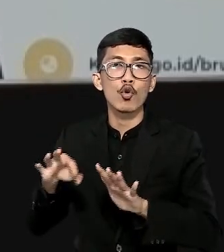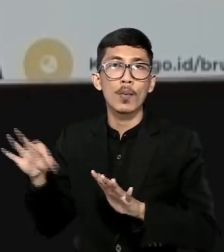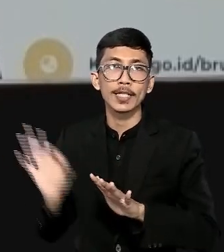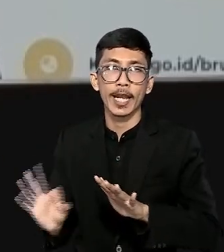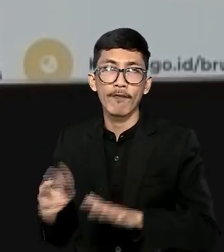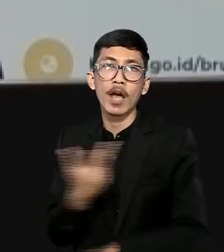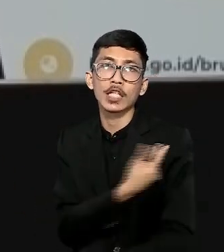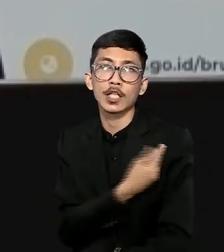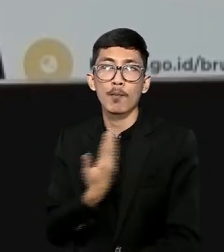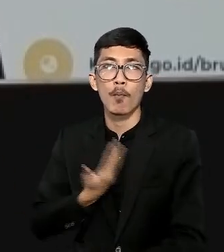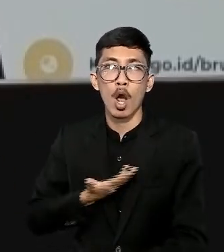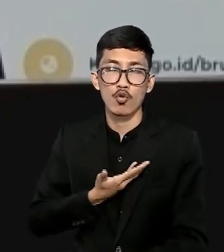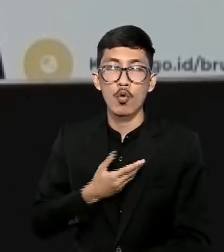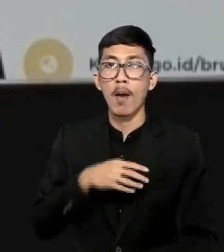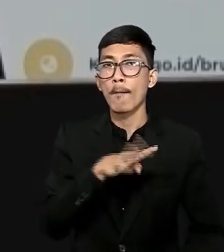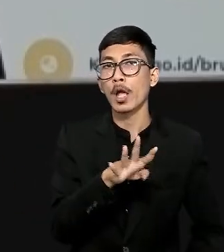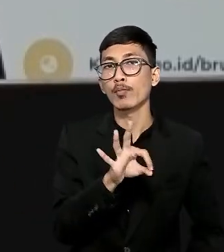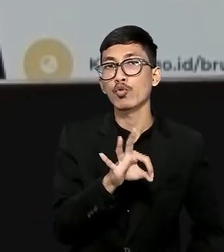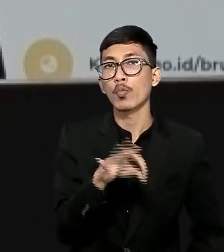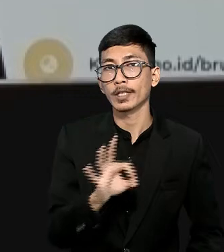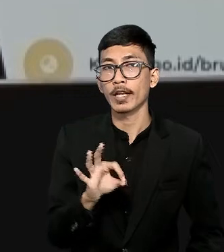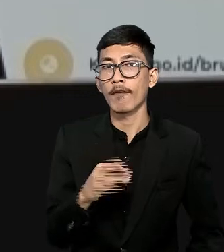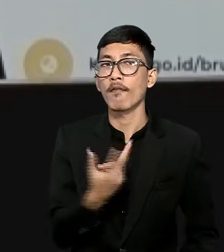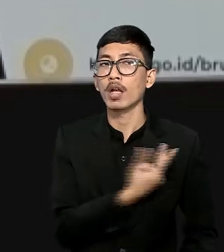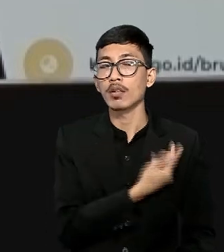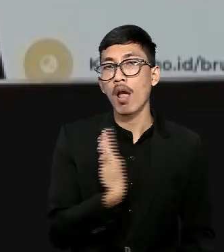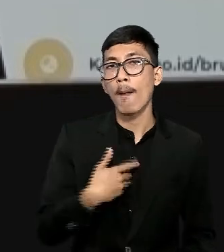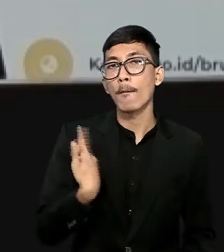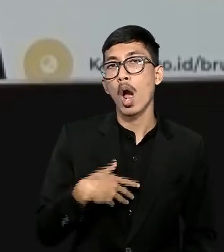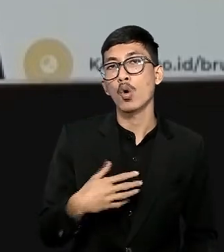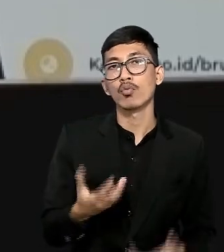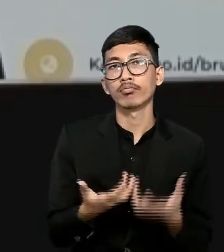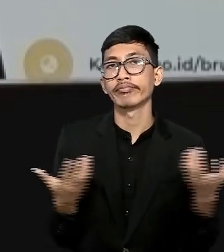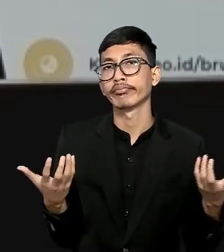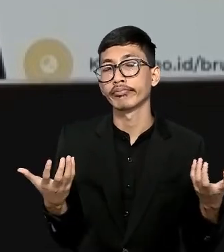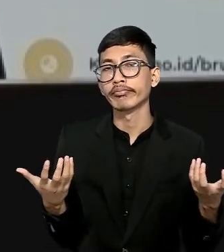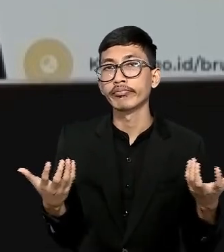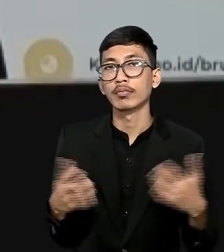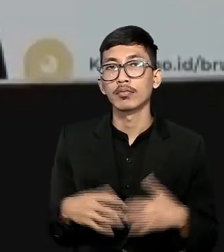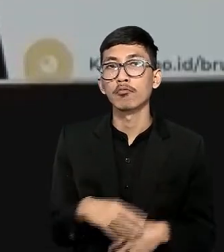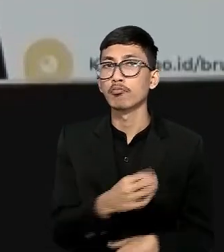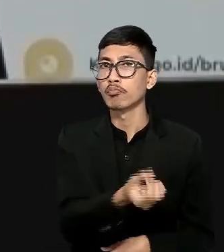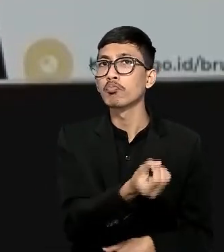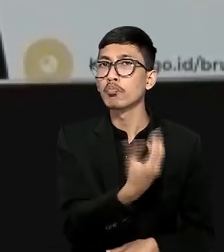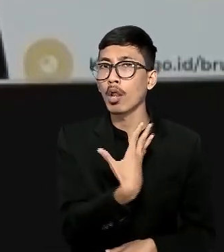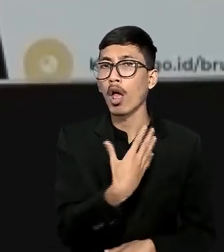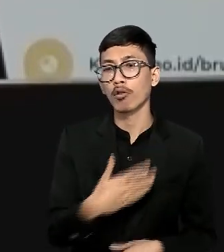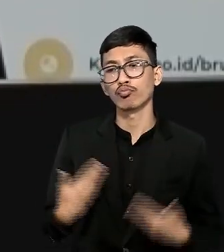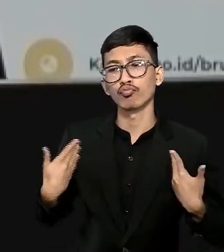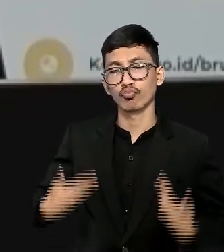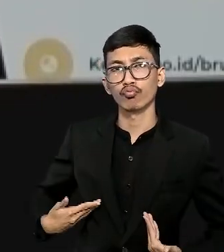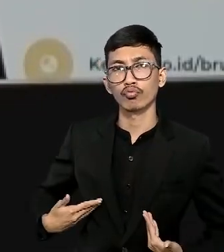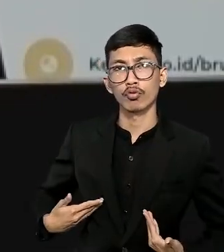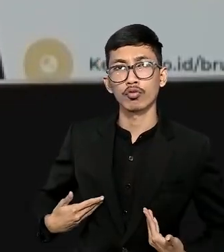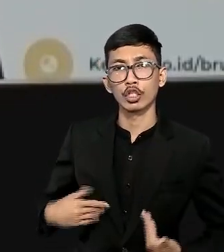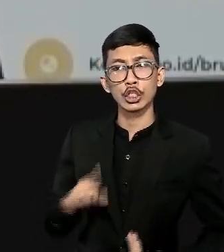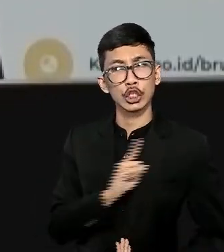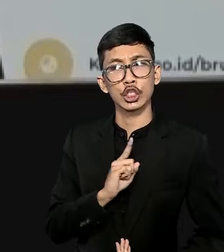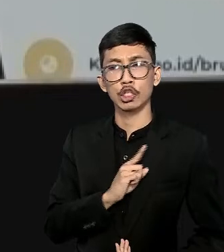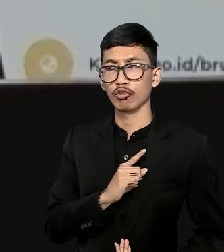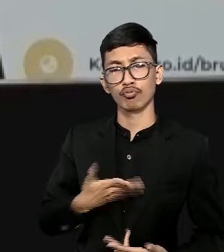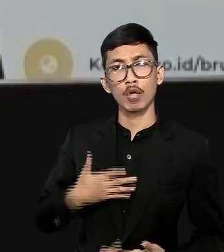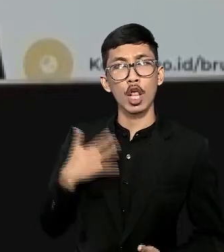ditaksir banyak banyak macamnya macamnya mahal mereka mengatakan bahwa webmai My Body semai Ride ini badan